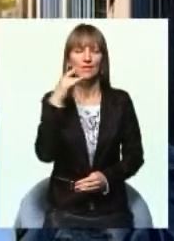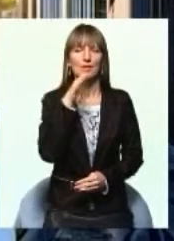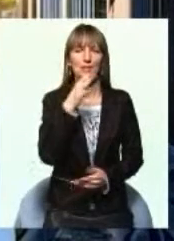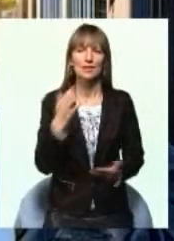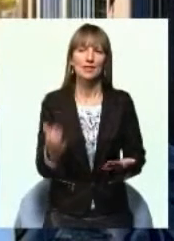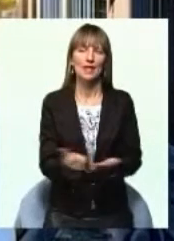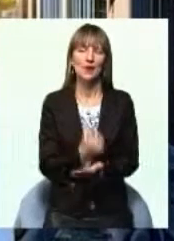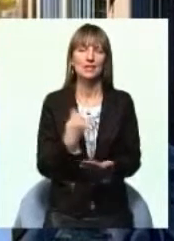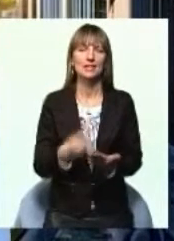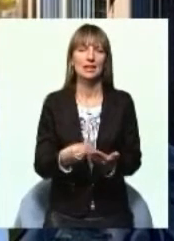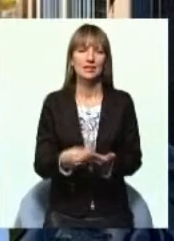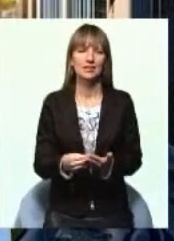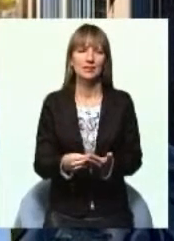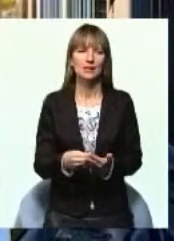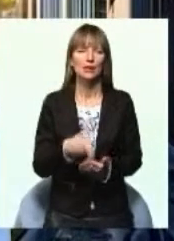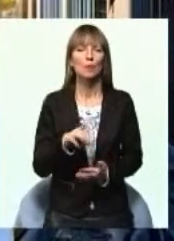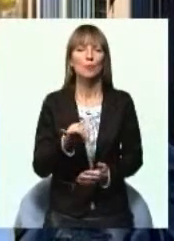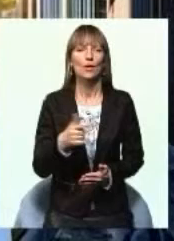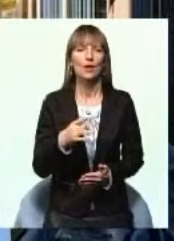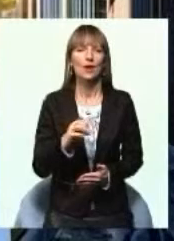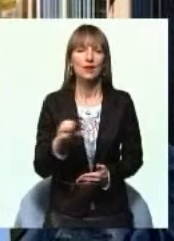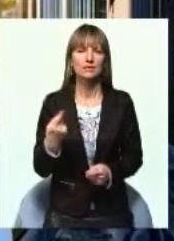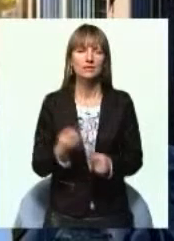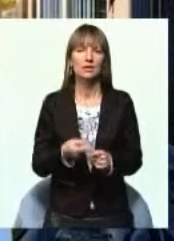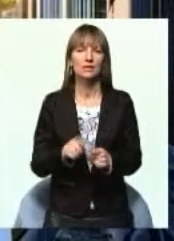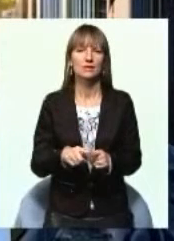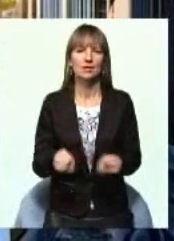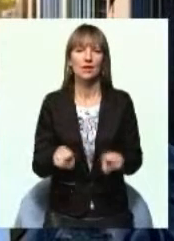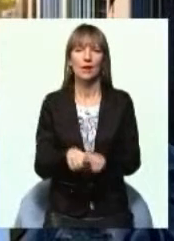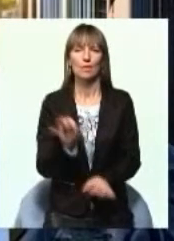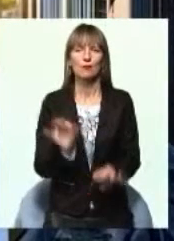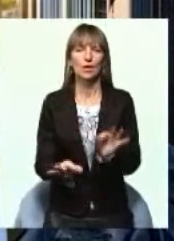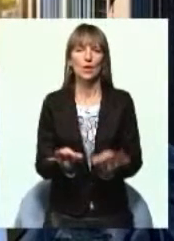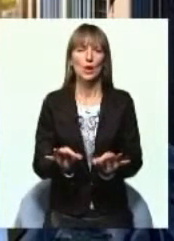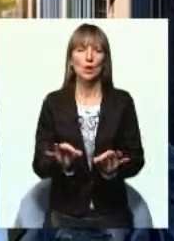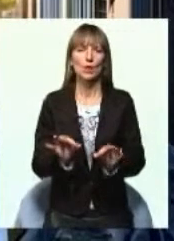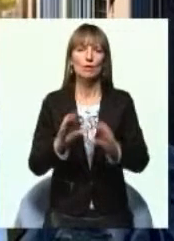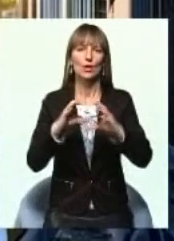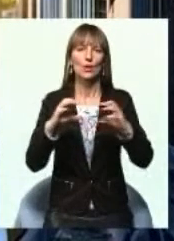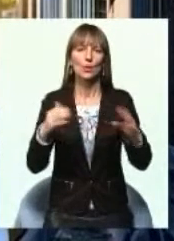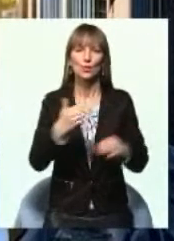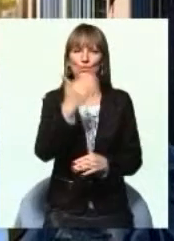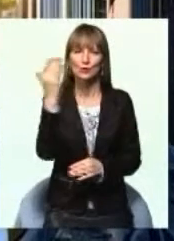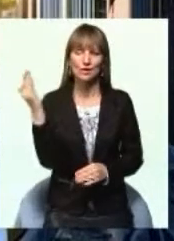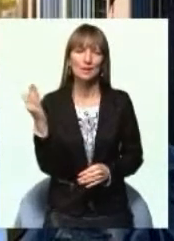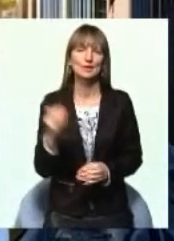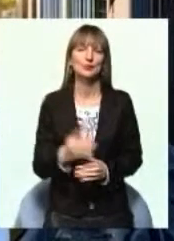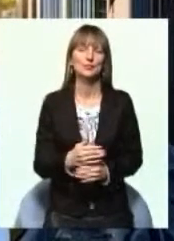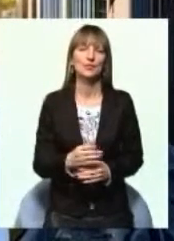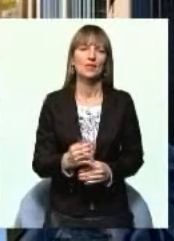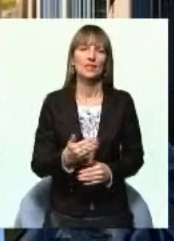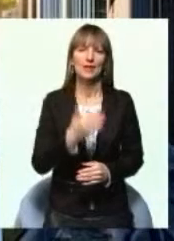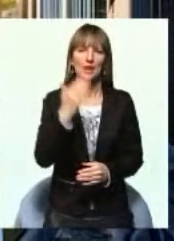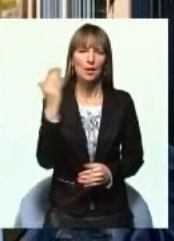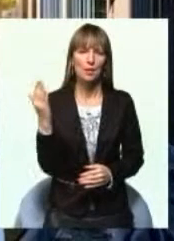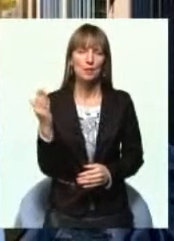золото. Примеры прогресса – это как природа, тучки, облачка,